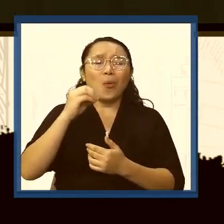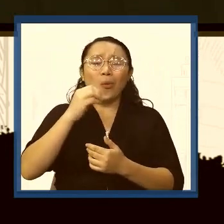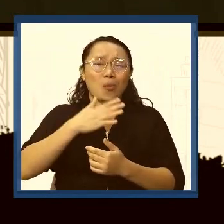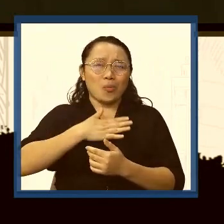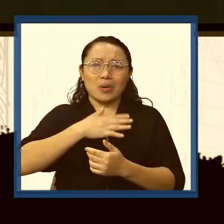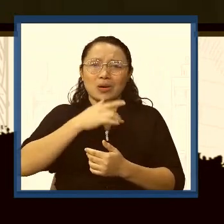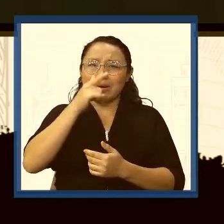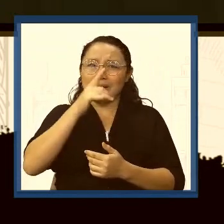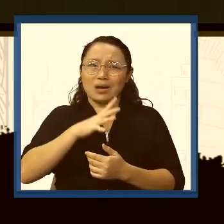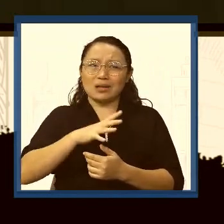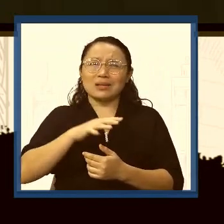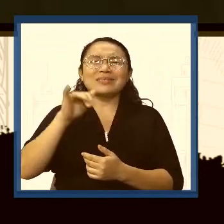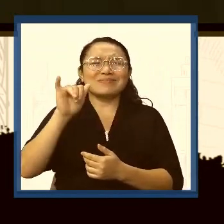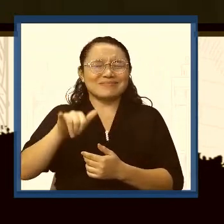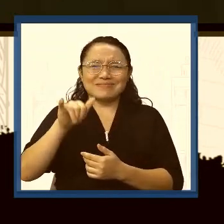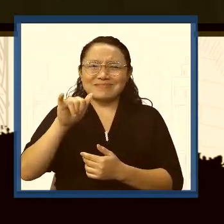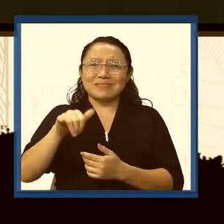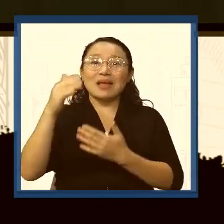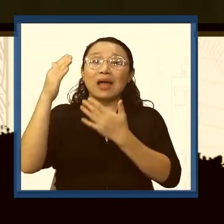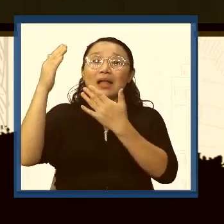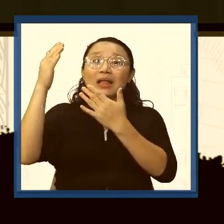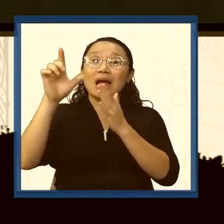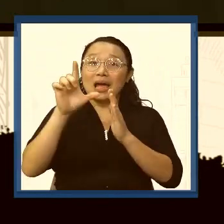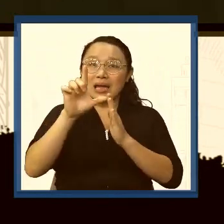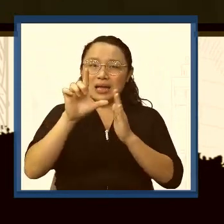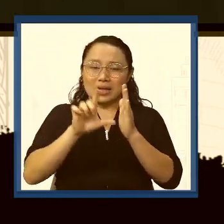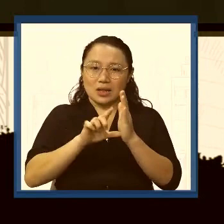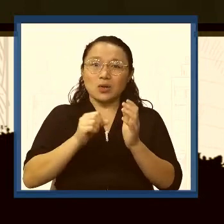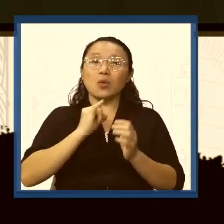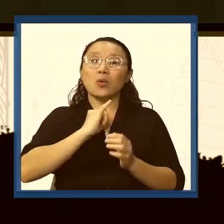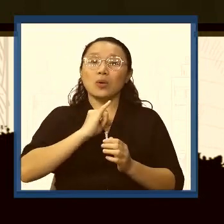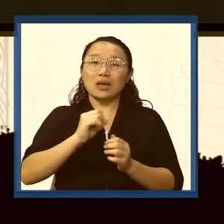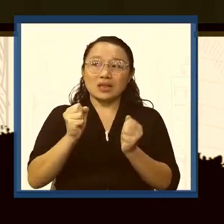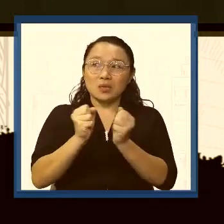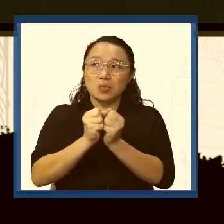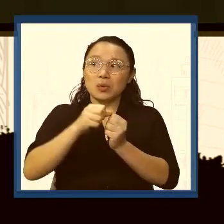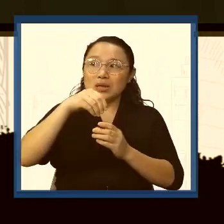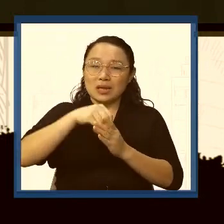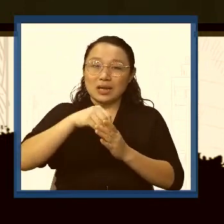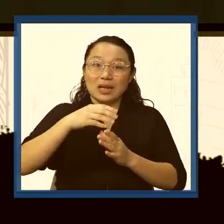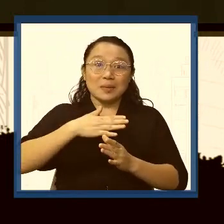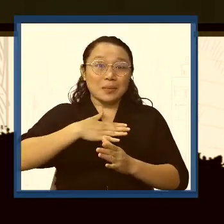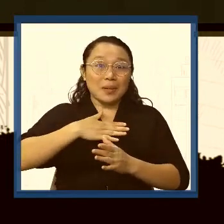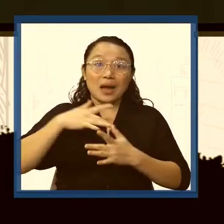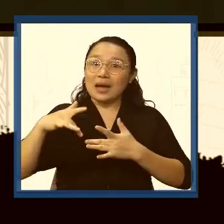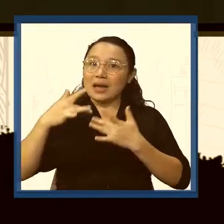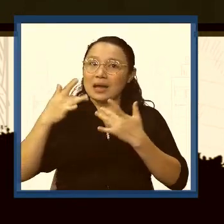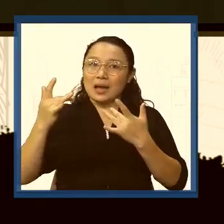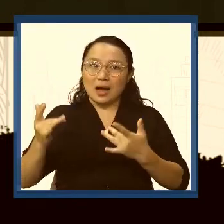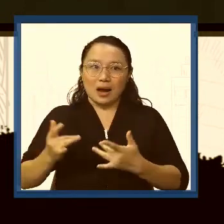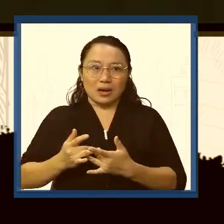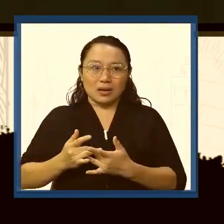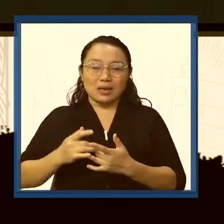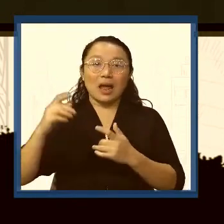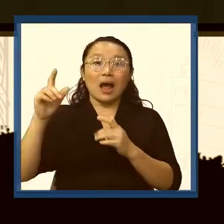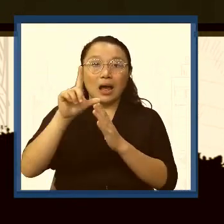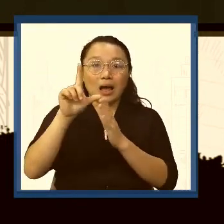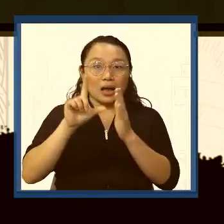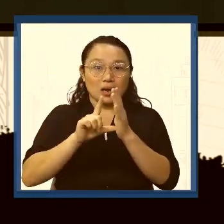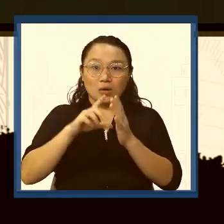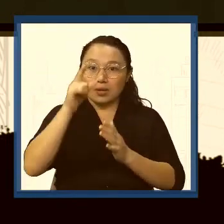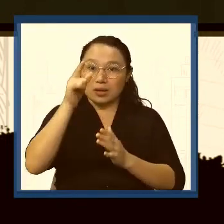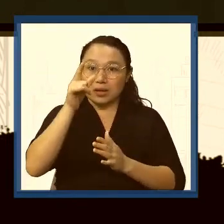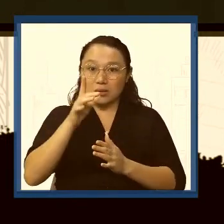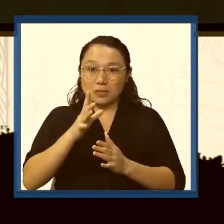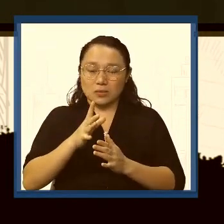ko, ang imong kasuguan anaa sa sulod sa akong kasing-kasing. Ang sugo sa Dios sumala pa ni